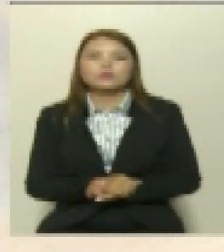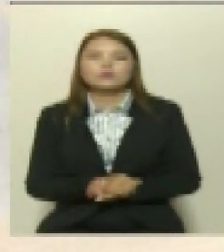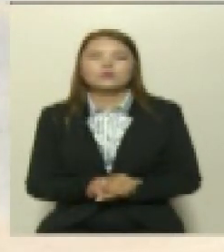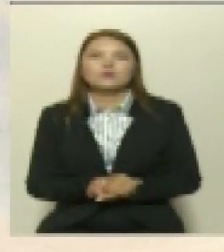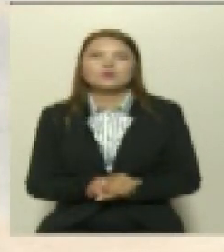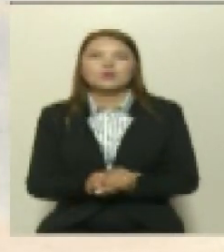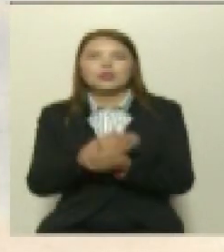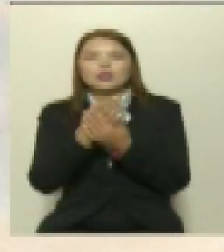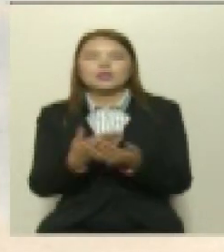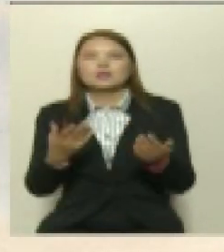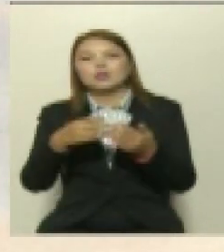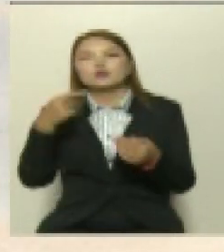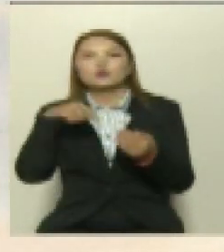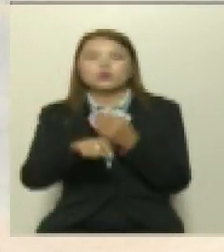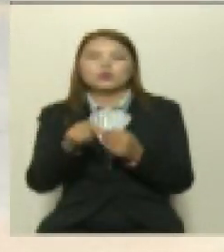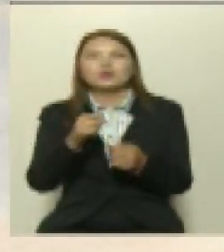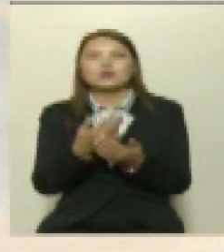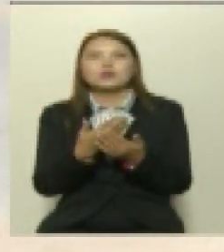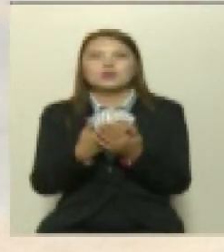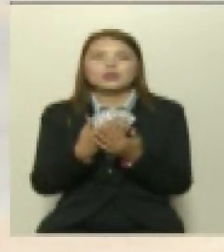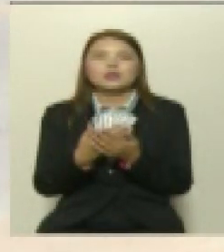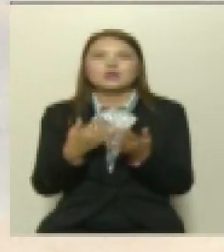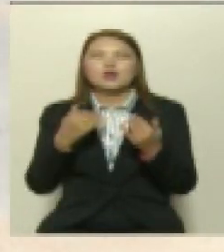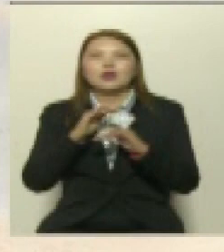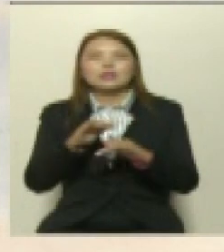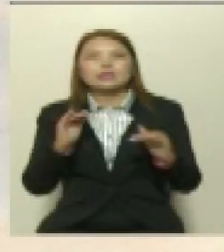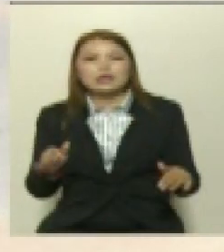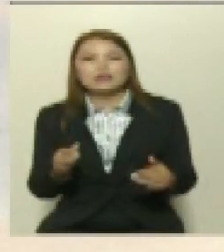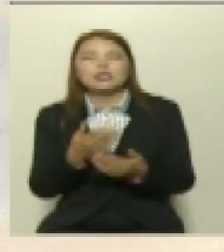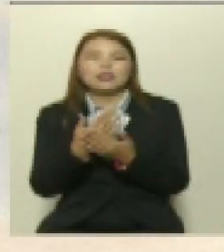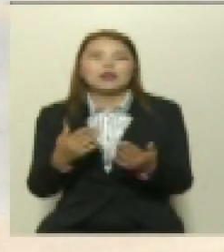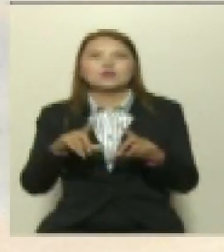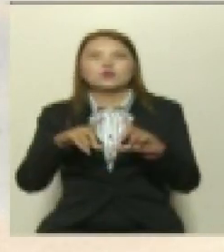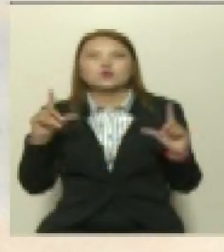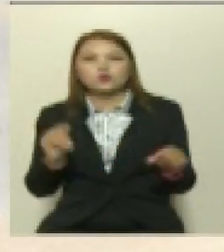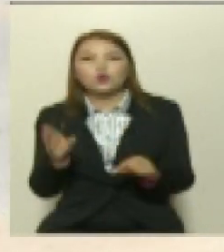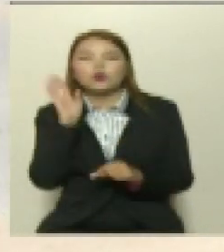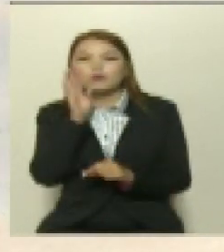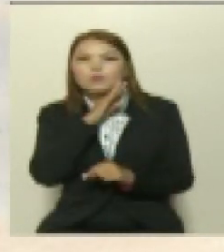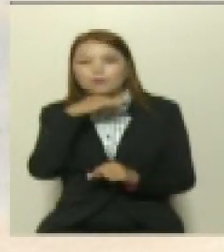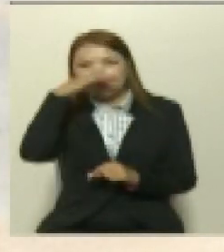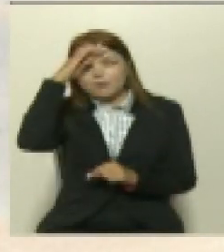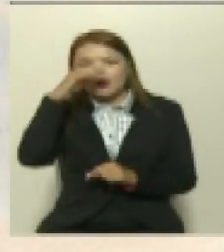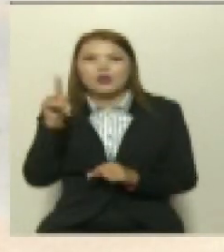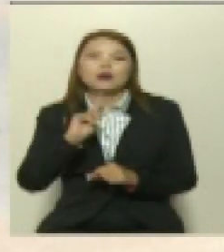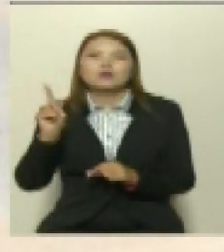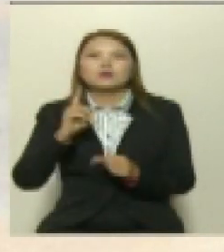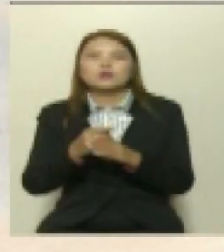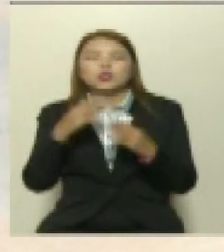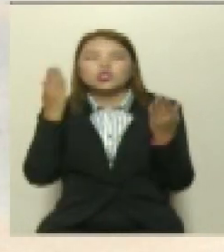билбордтар бар. Таңертең болсын, түнізі болсын, балдар мектепке баратқанда ата-аналары осыны оқып,